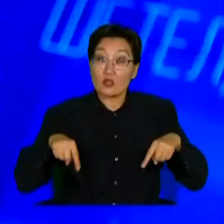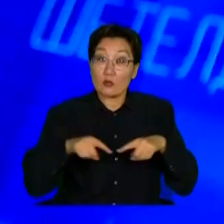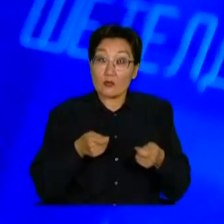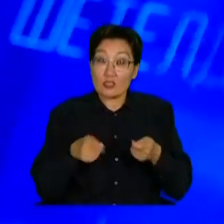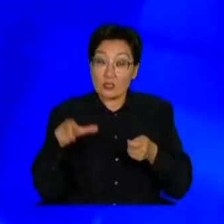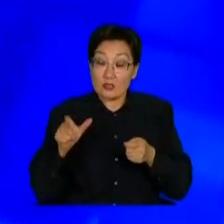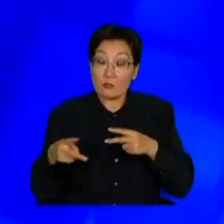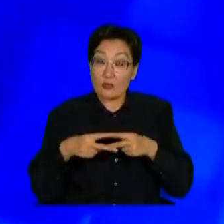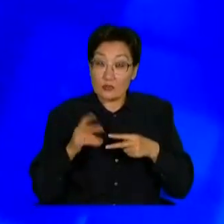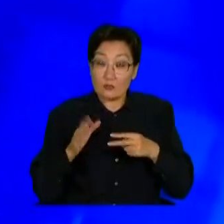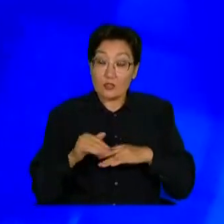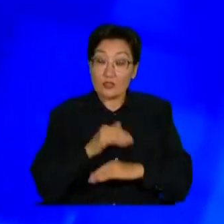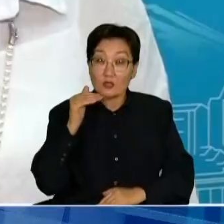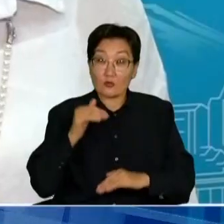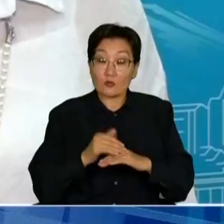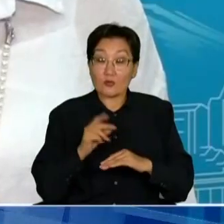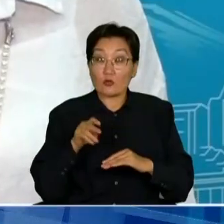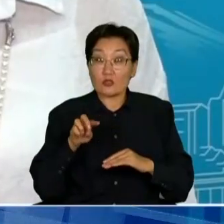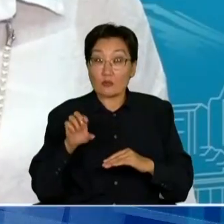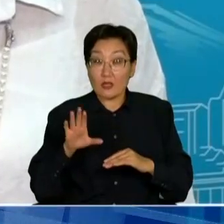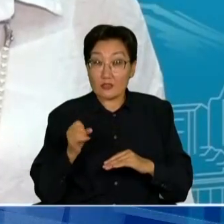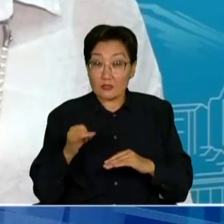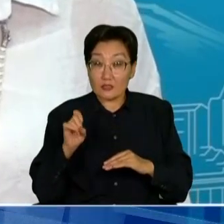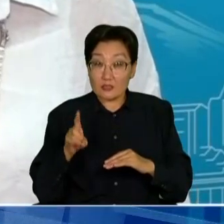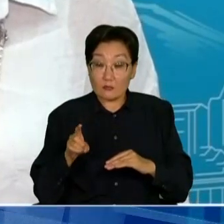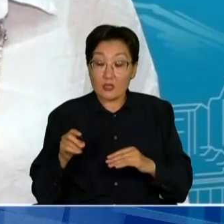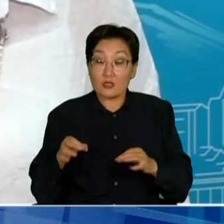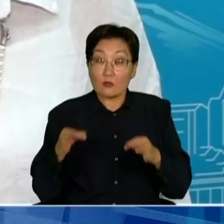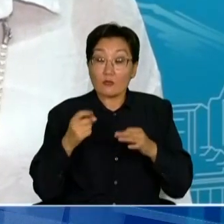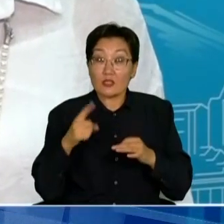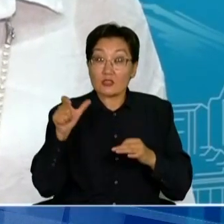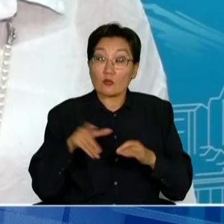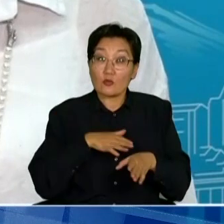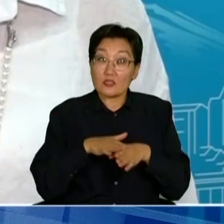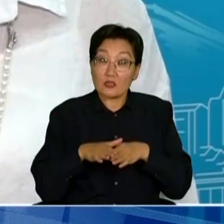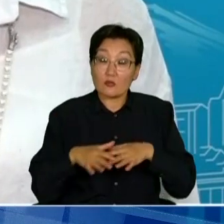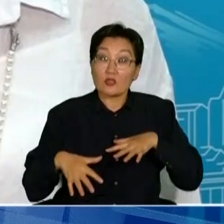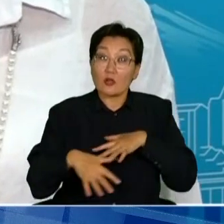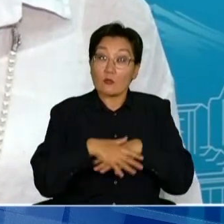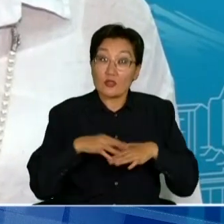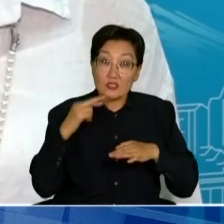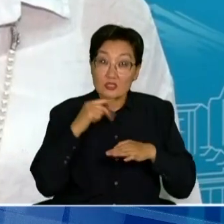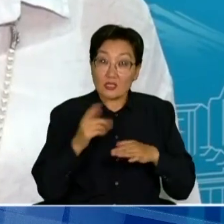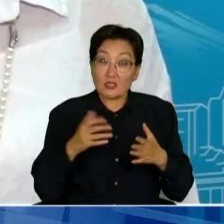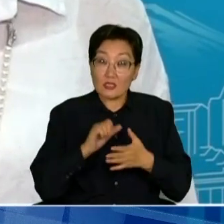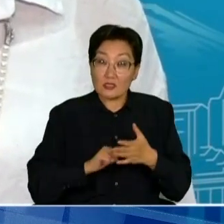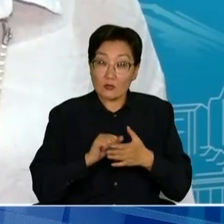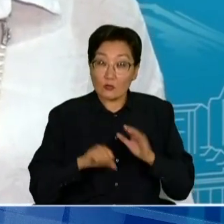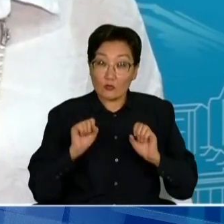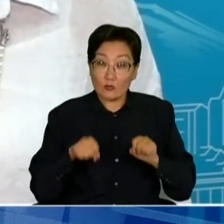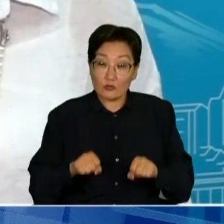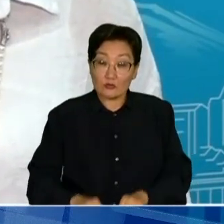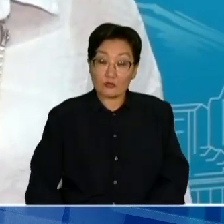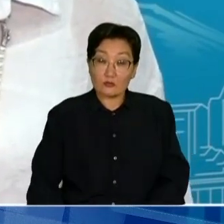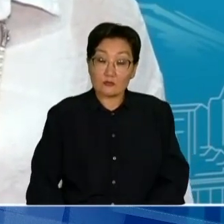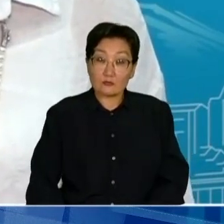шыққалы тұр. Қайырлы кеш, Кенжегүл Қонысбайқызы, айтыңызшы, бір адам емес, жалпы жаппай улануға не себеп болады?